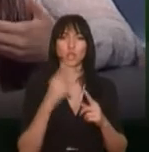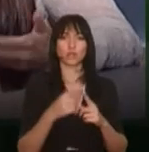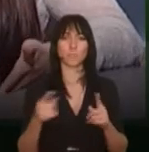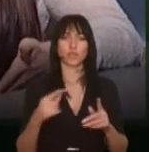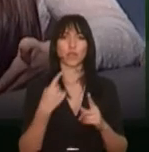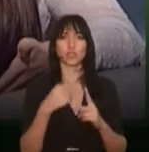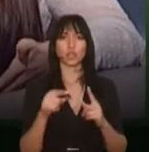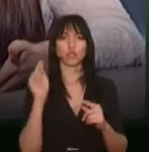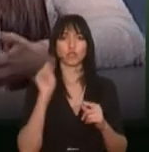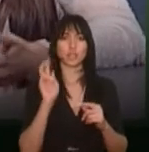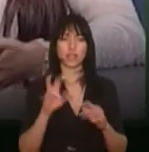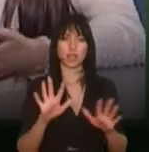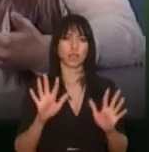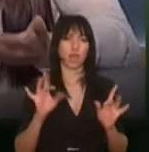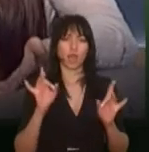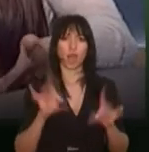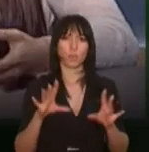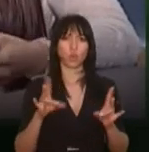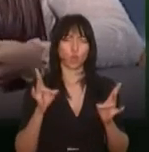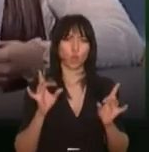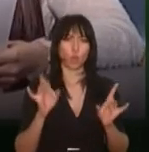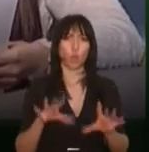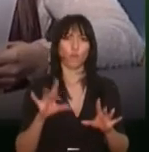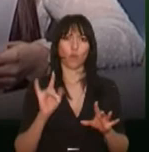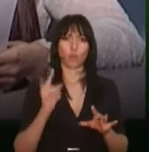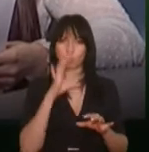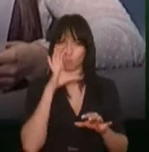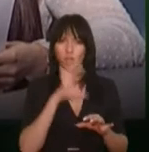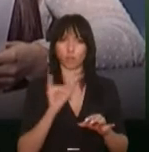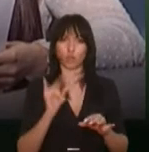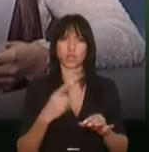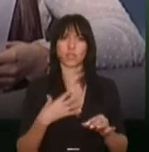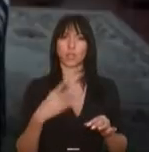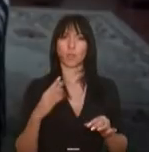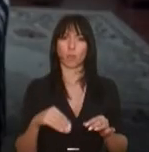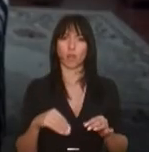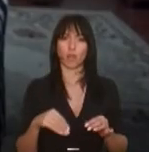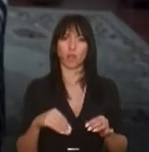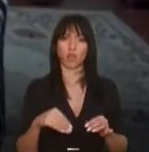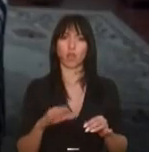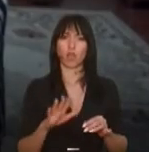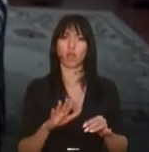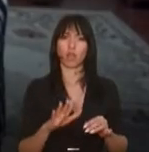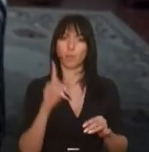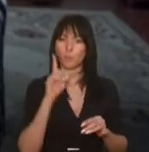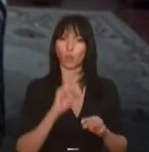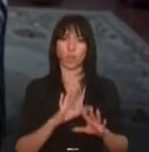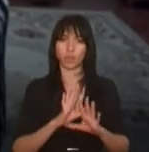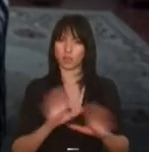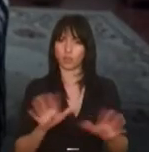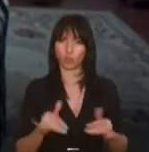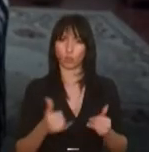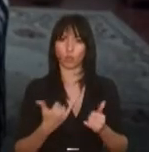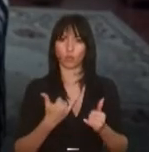раптово ставало погано дитині і помирала? Слава Богу, ні. Протягом останніх